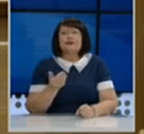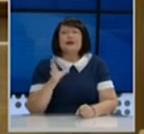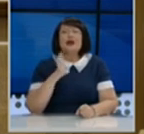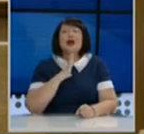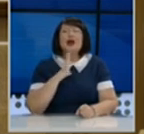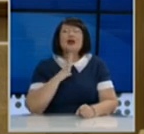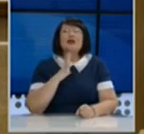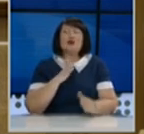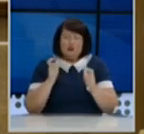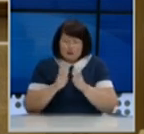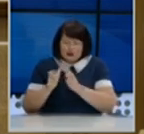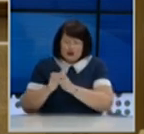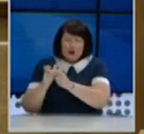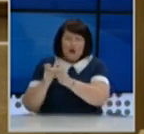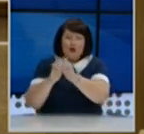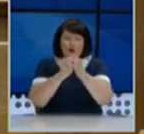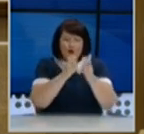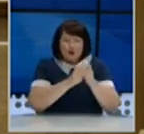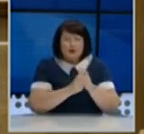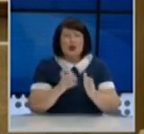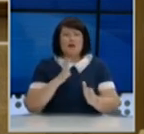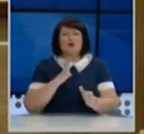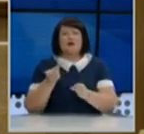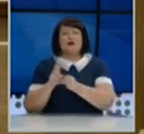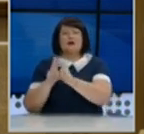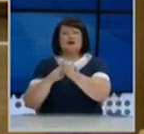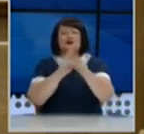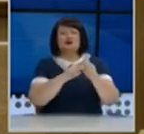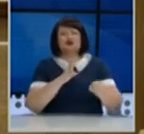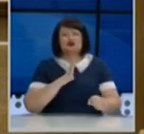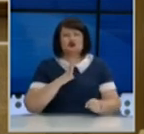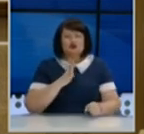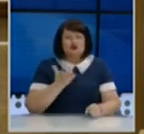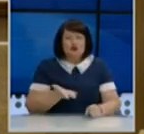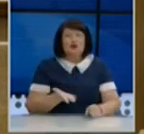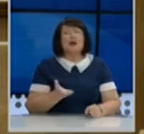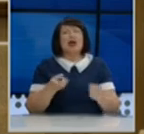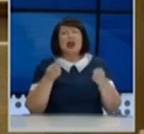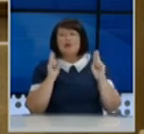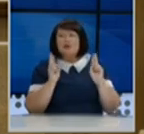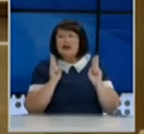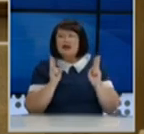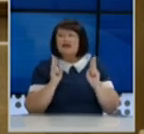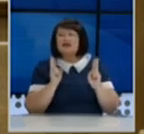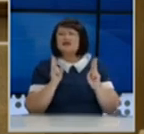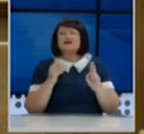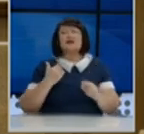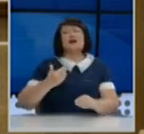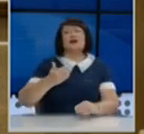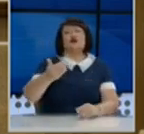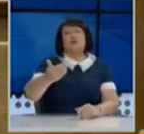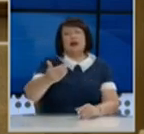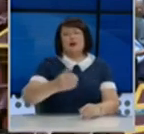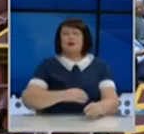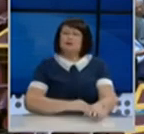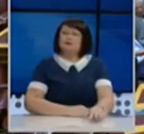ανθρώπινες κοινότητες, ανθρώπινες ζωές, ανθρώπινες προσδοκίες και το μέλλον μας